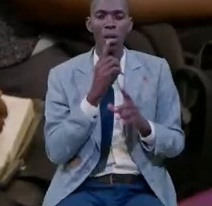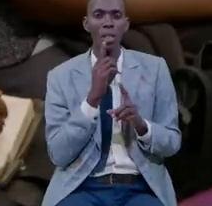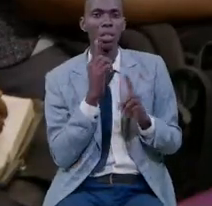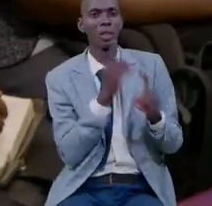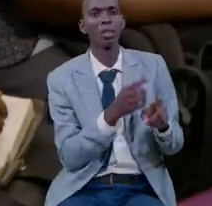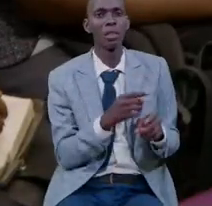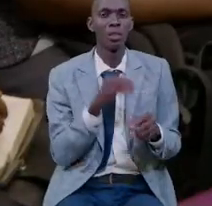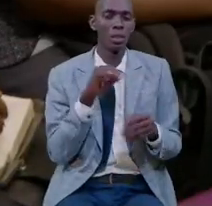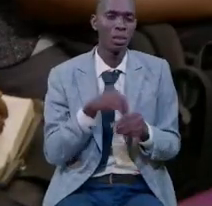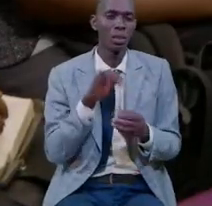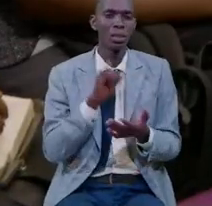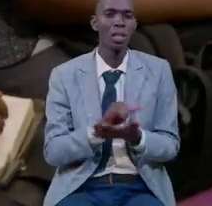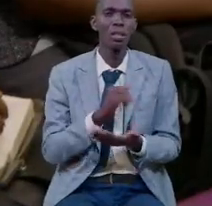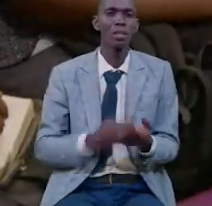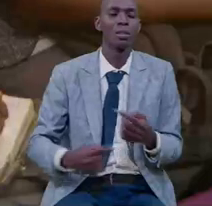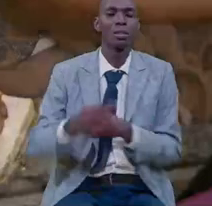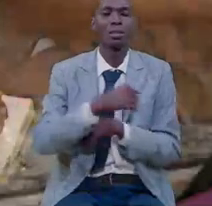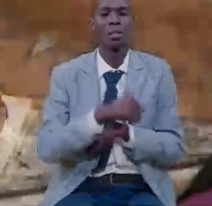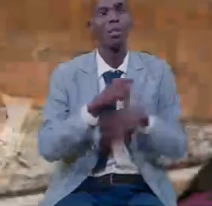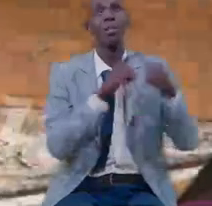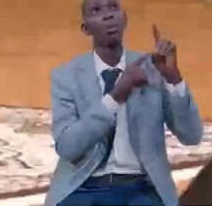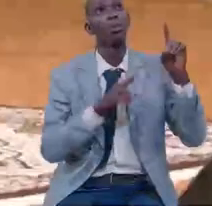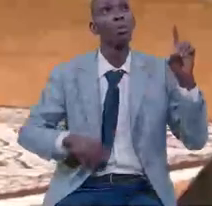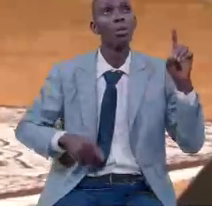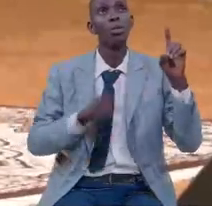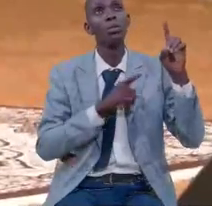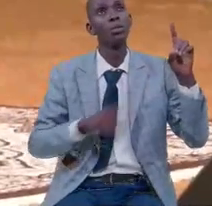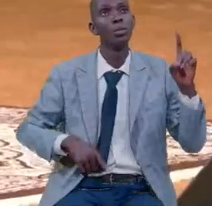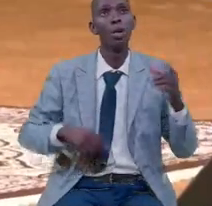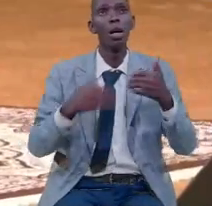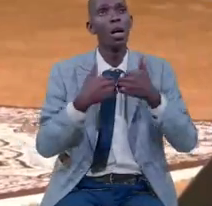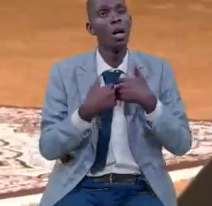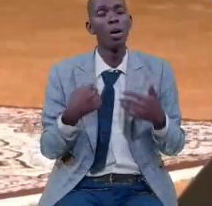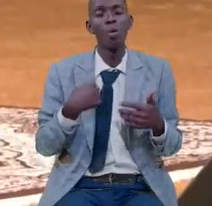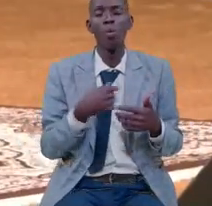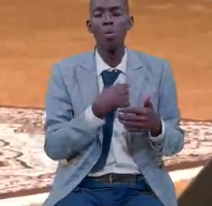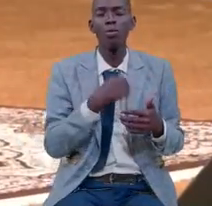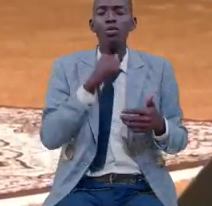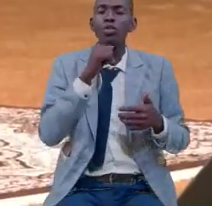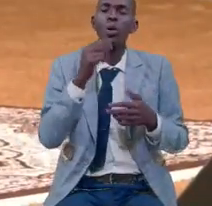plusieurs me diront en ce jour-là, Seigneur, Seigneur,